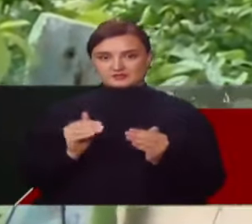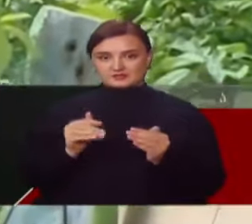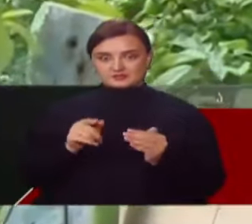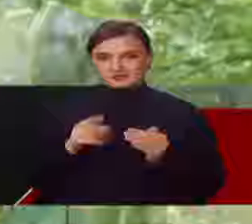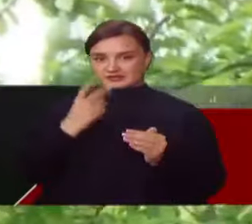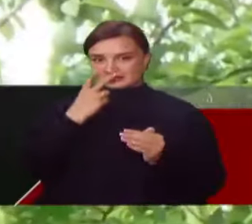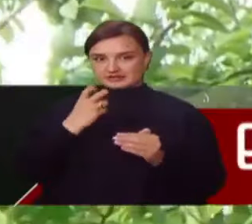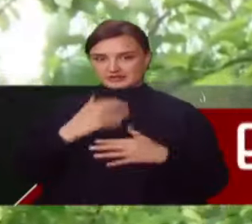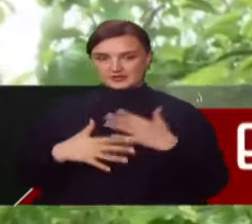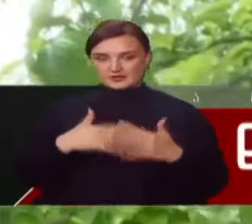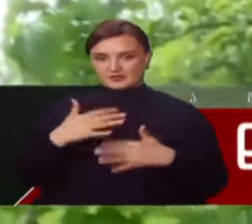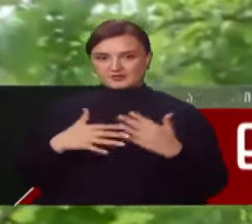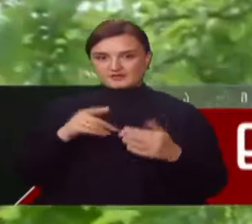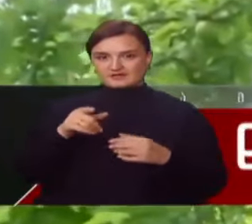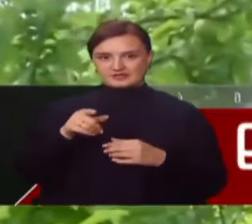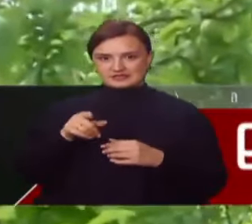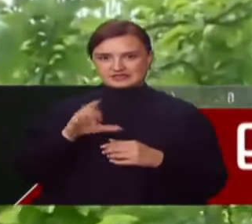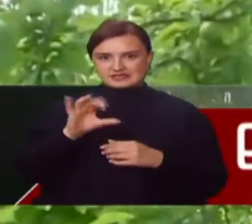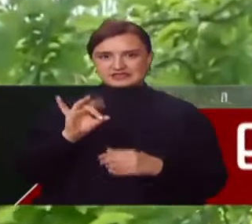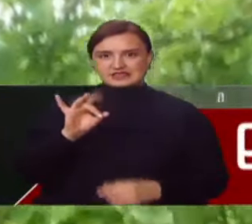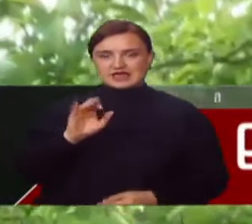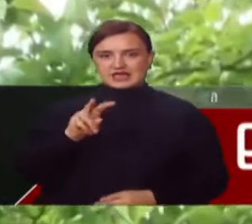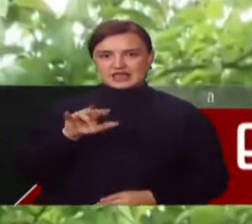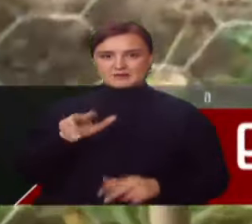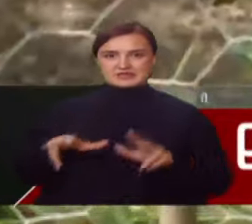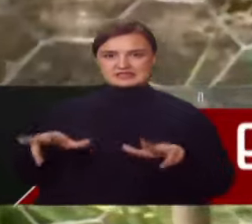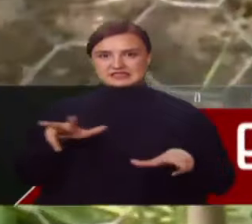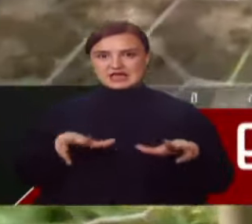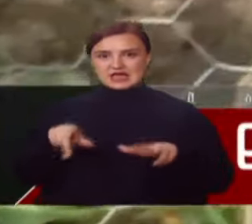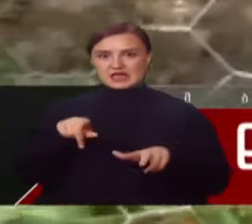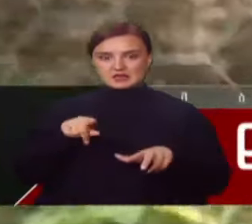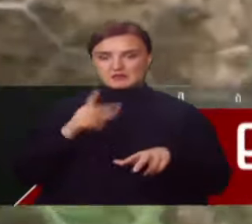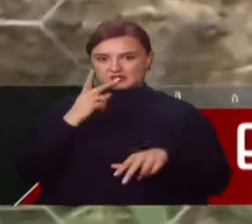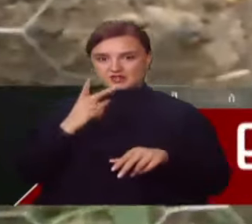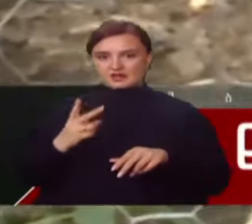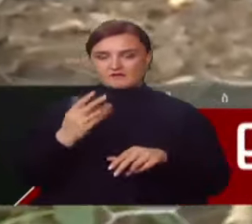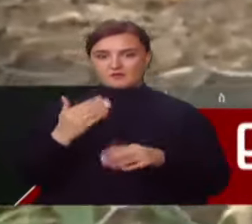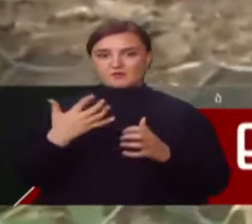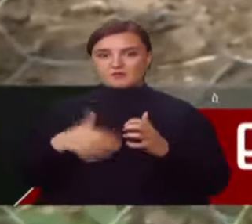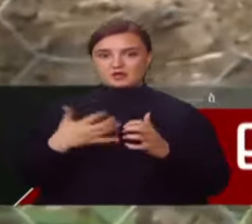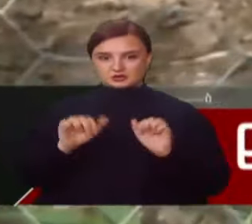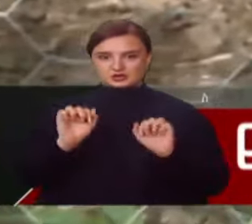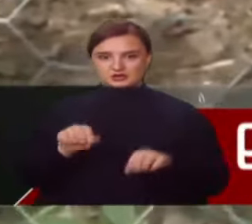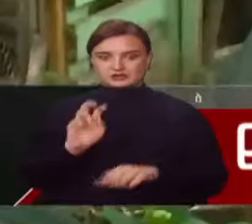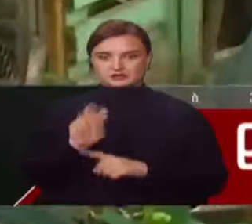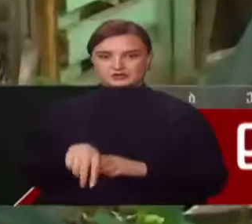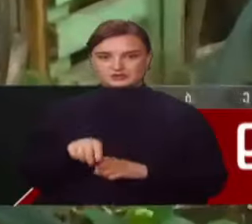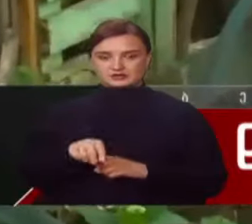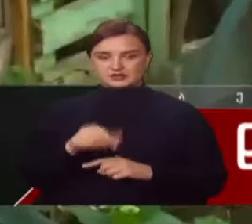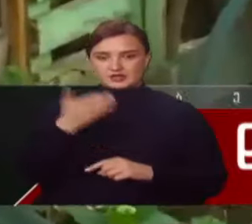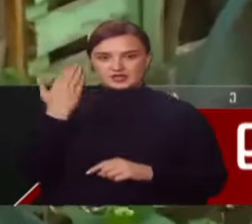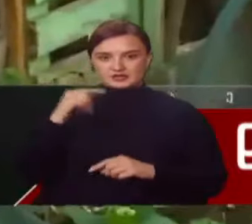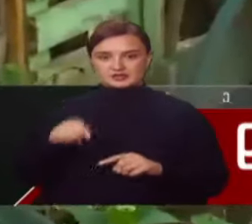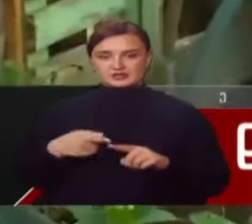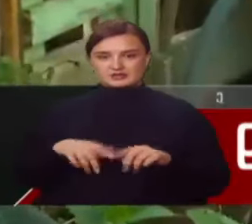ისინიც ცელქობენ. სირაქლემების ნახვა შუაგულ კახეთში, გურჯაანში, გოგა შავშიშვილის კონტაქტურ პარკშია შესაძლებელი. წლების წინ